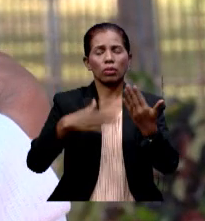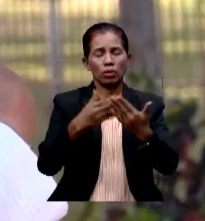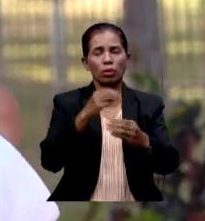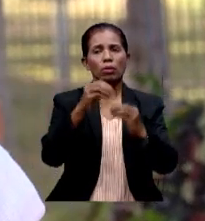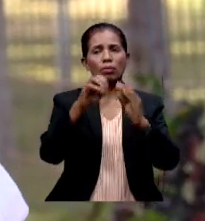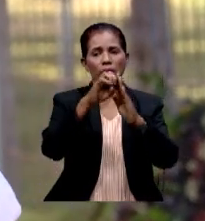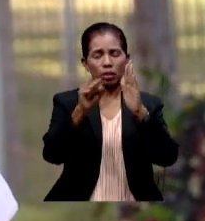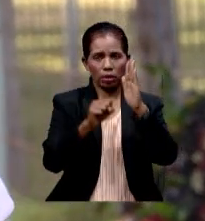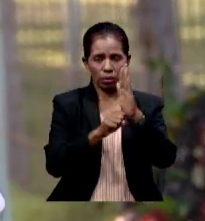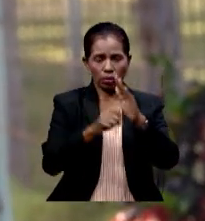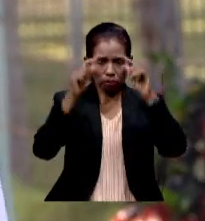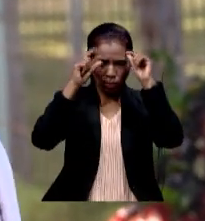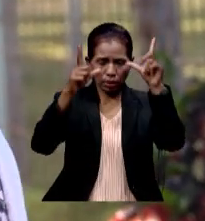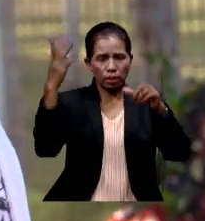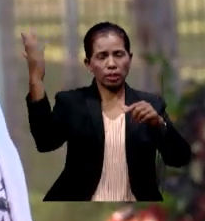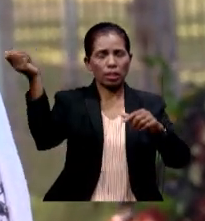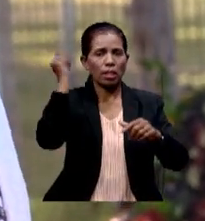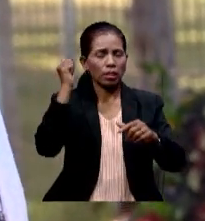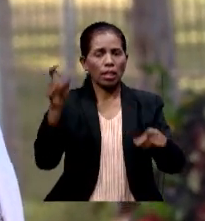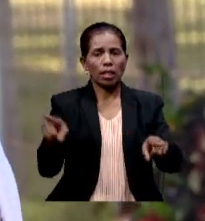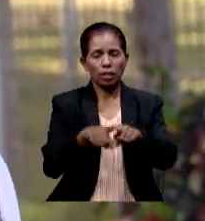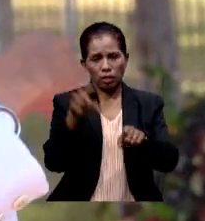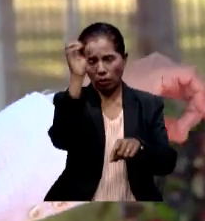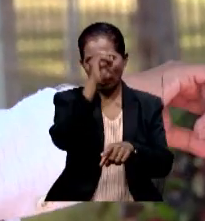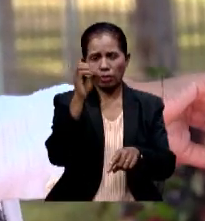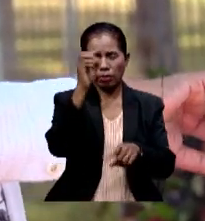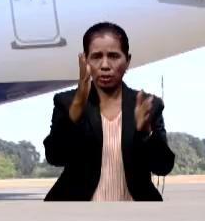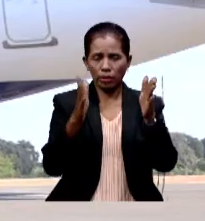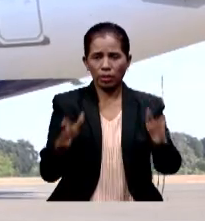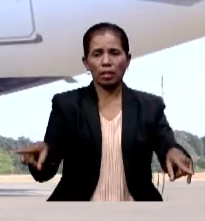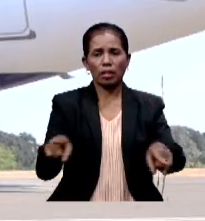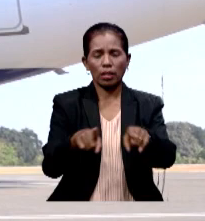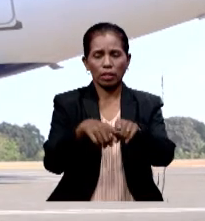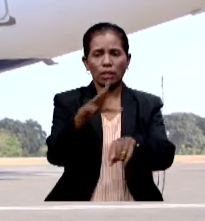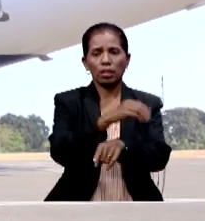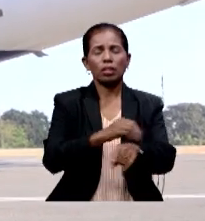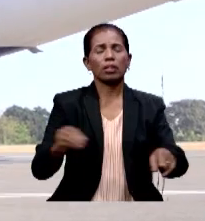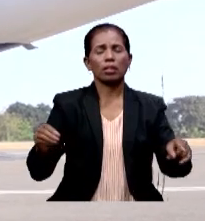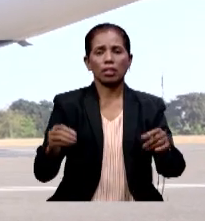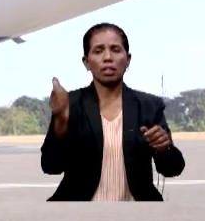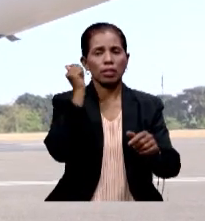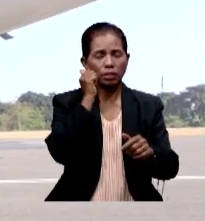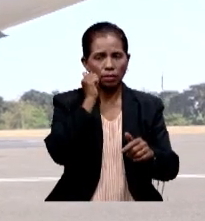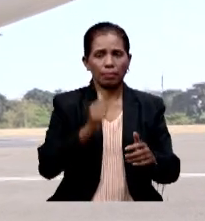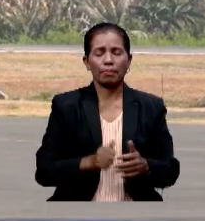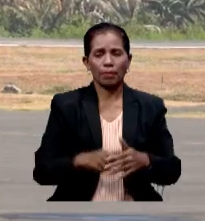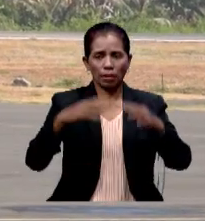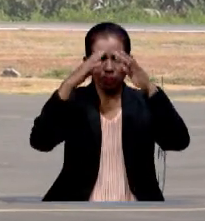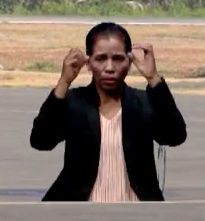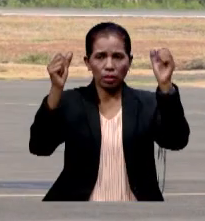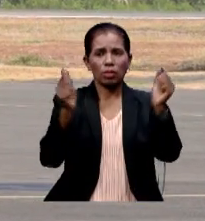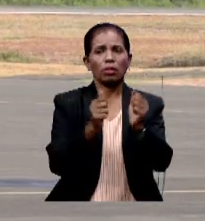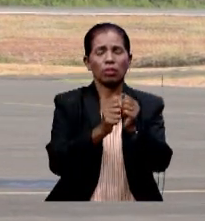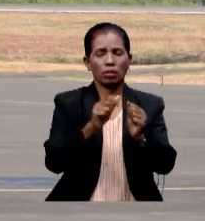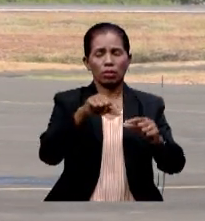Estatuto Timor-Leste iha ASEAN, anesan observador, no asumi komprimisiu atu partisipe simira ASEANian. Presiden Republika hone